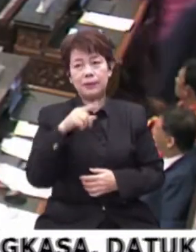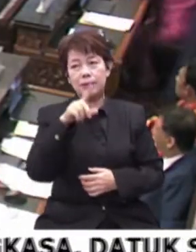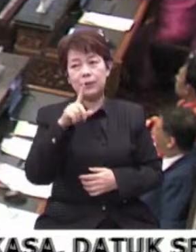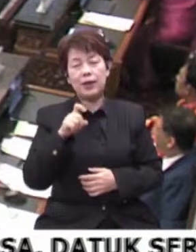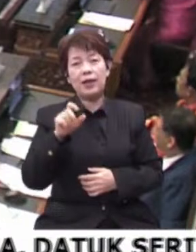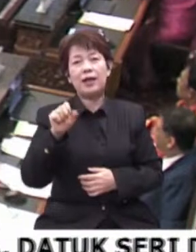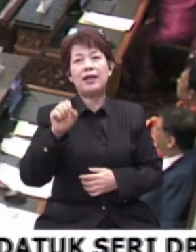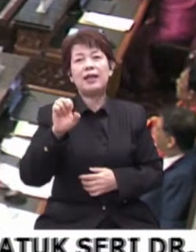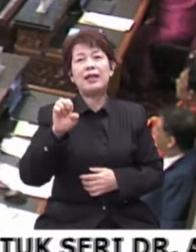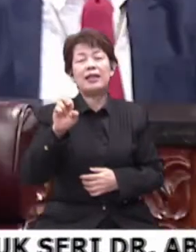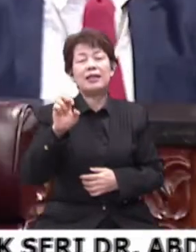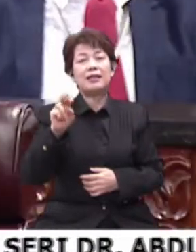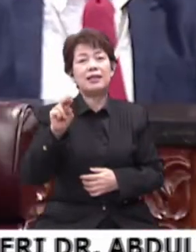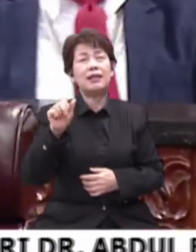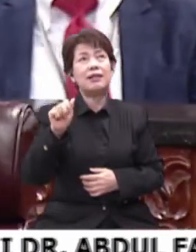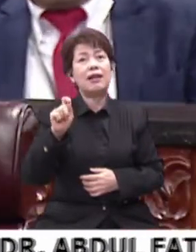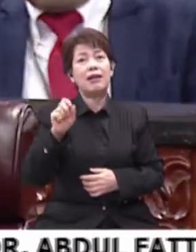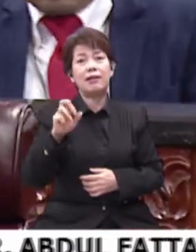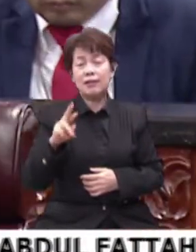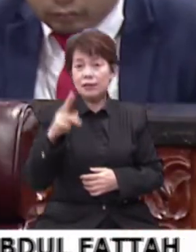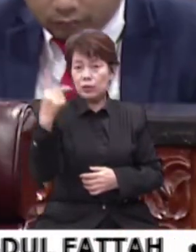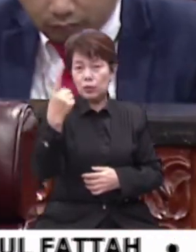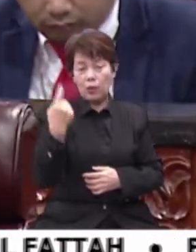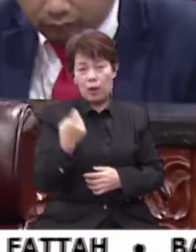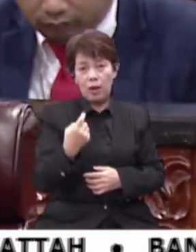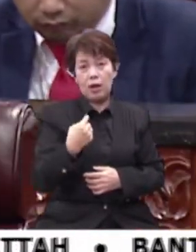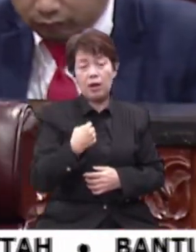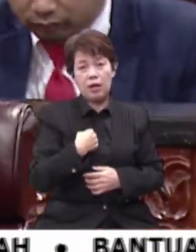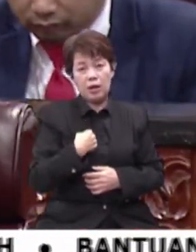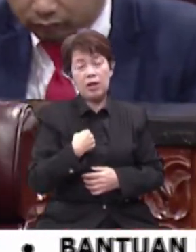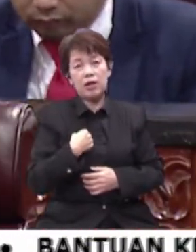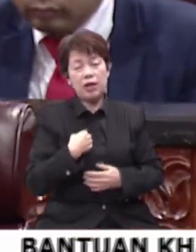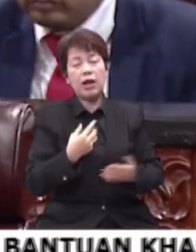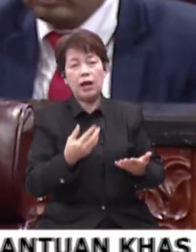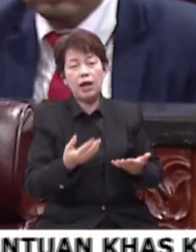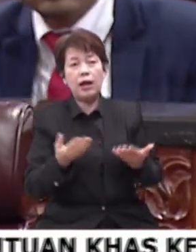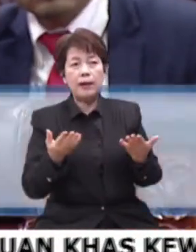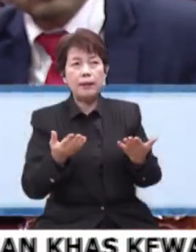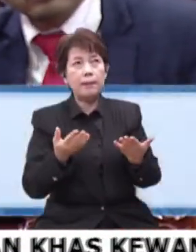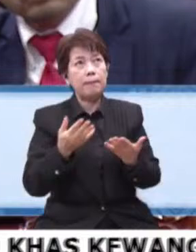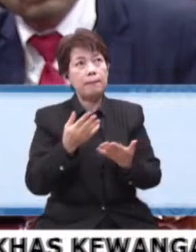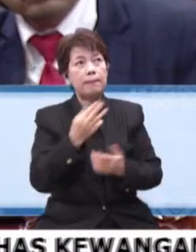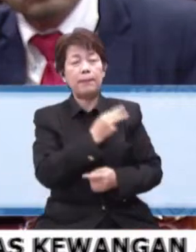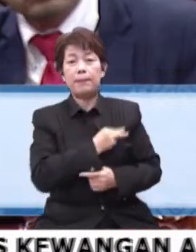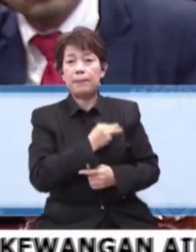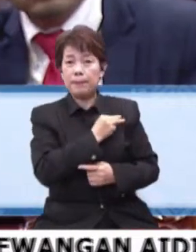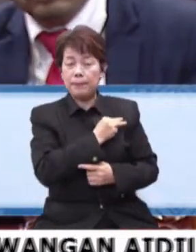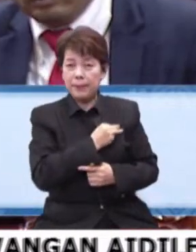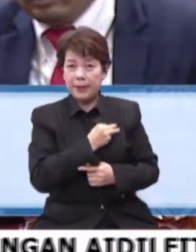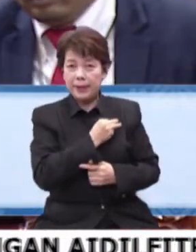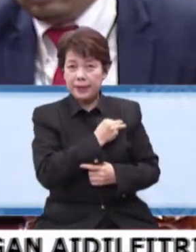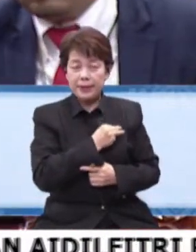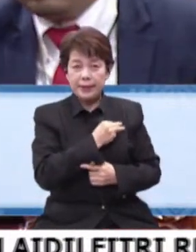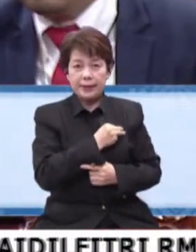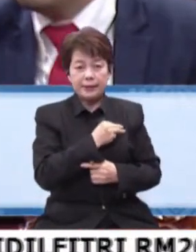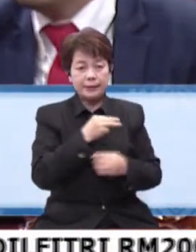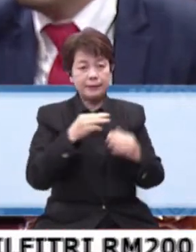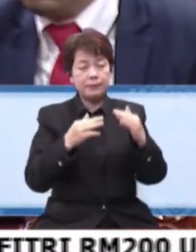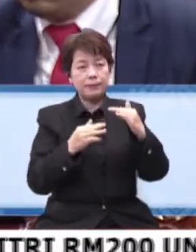memang spesifik kepada berapakah peruntukan yang disediakan oleh Kementerian untuk menaikkan